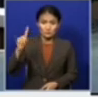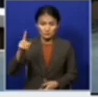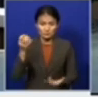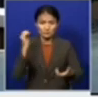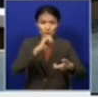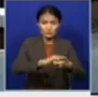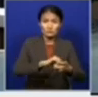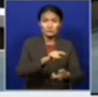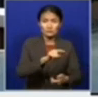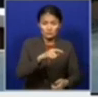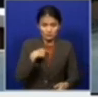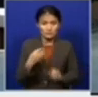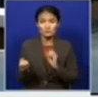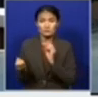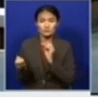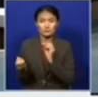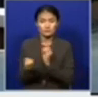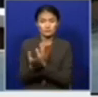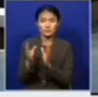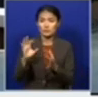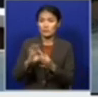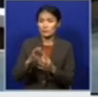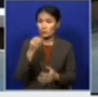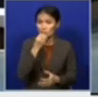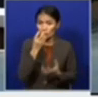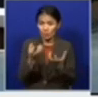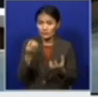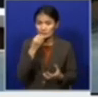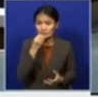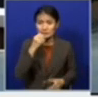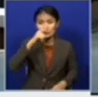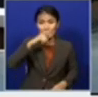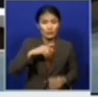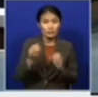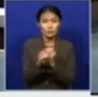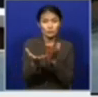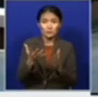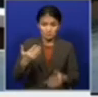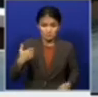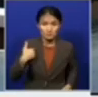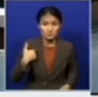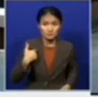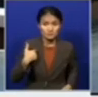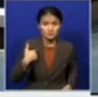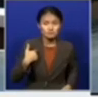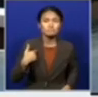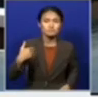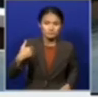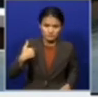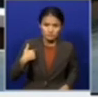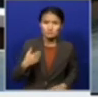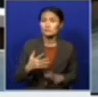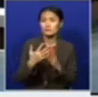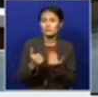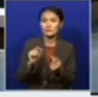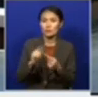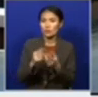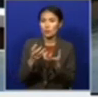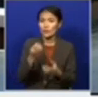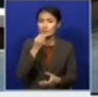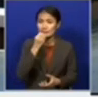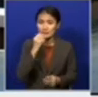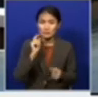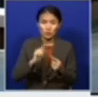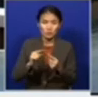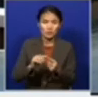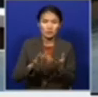หนือความคาดหมายดิฉันถามว่ามีใครกล้ารับประกันหรือเปล่าคะว่าการเข้ายูปอป1991จะไม่กระทบต่อความมั่นคงของ